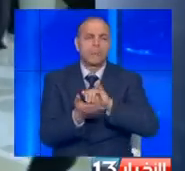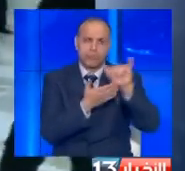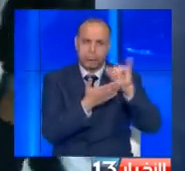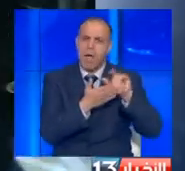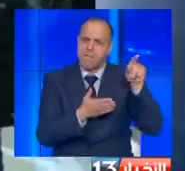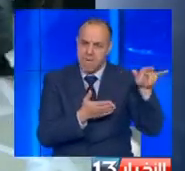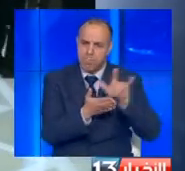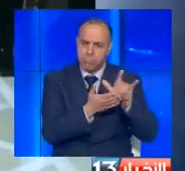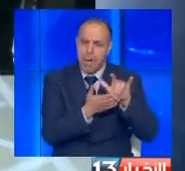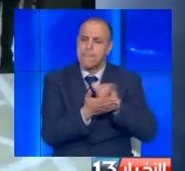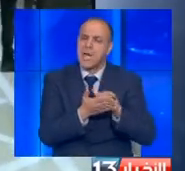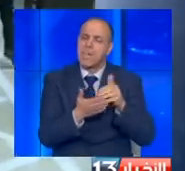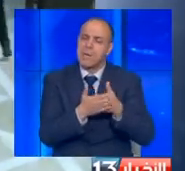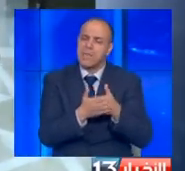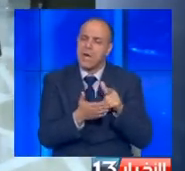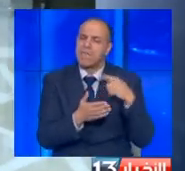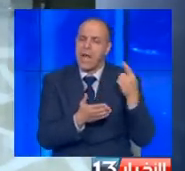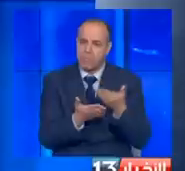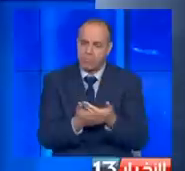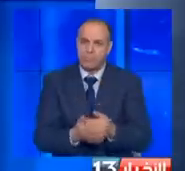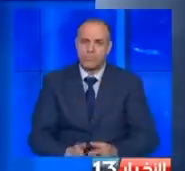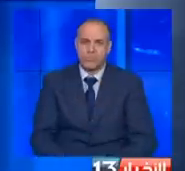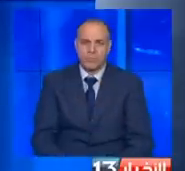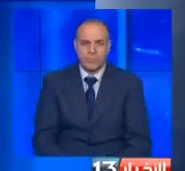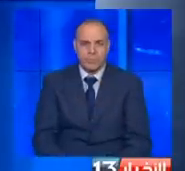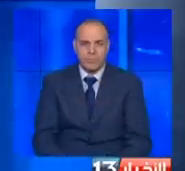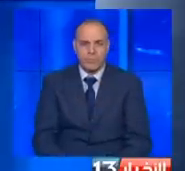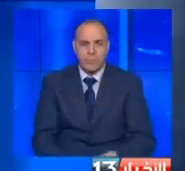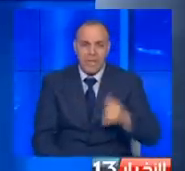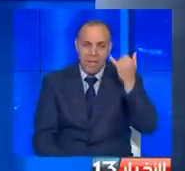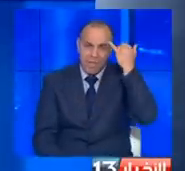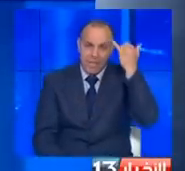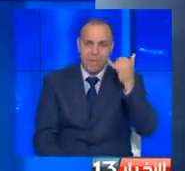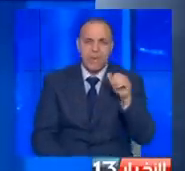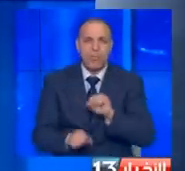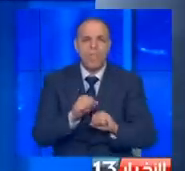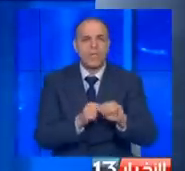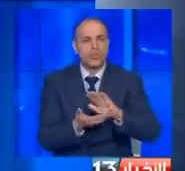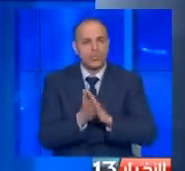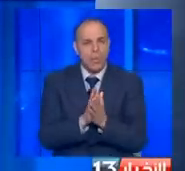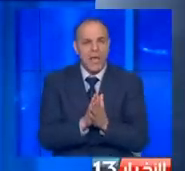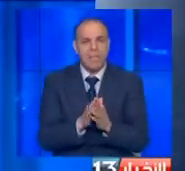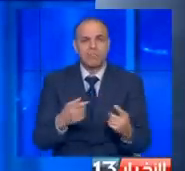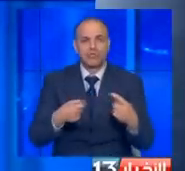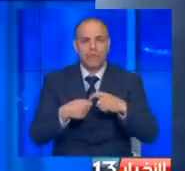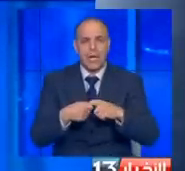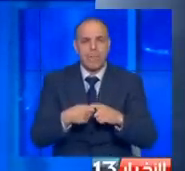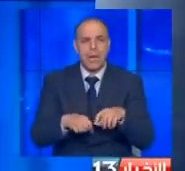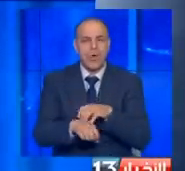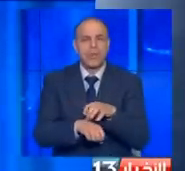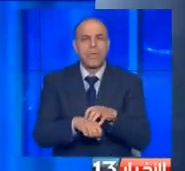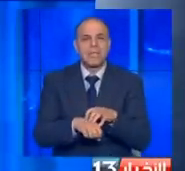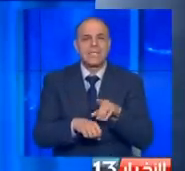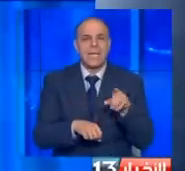عبر مطار جربه جرجيس الدوليه بديله لل منظمات وجمعيات بالشراكه مع معتمد